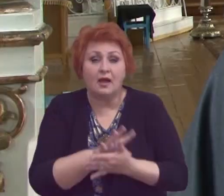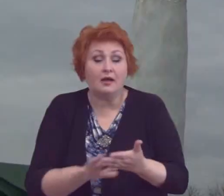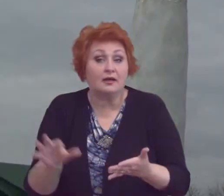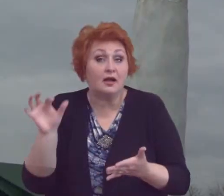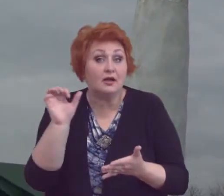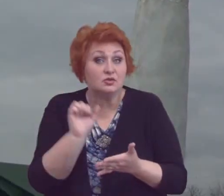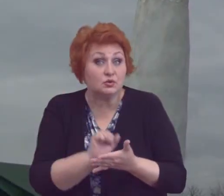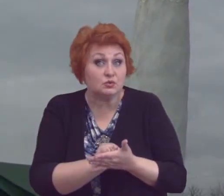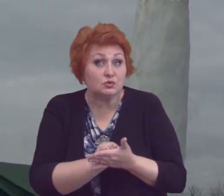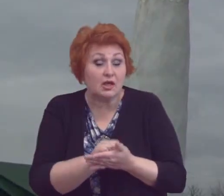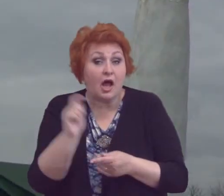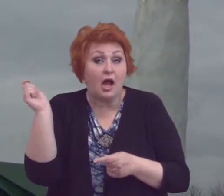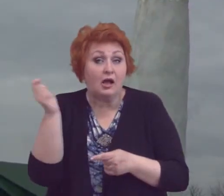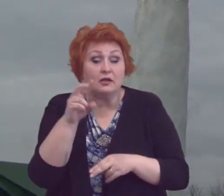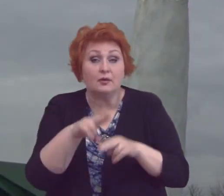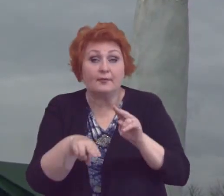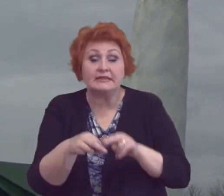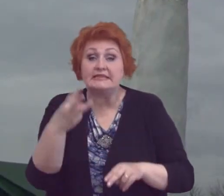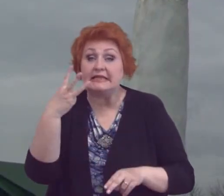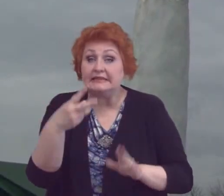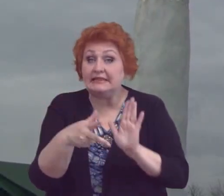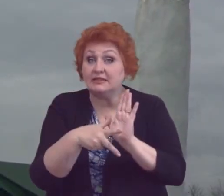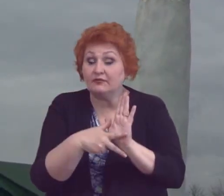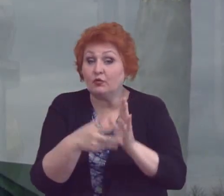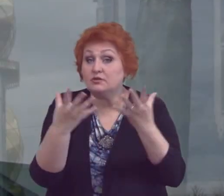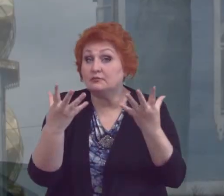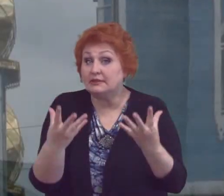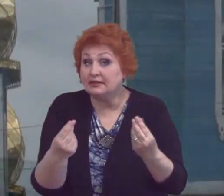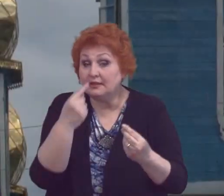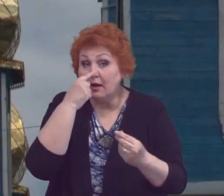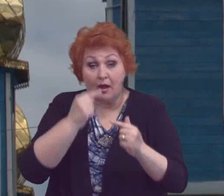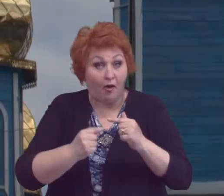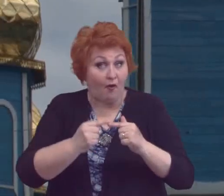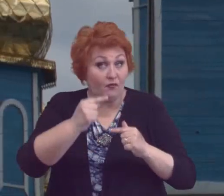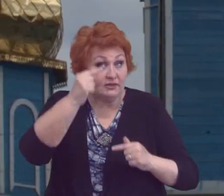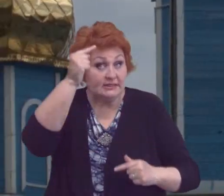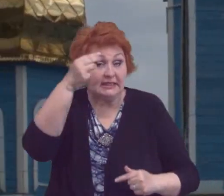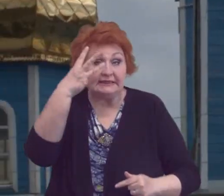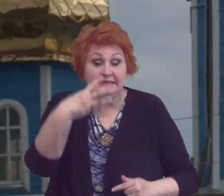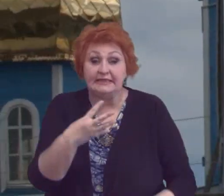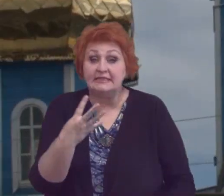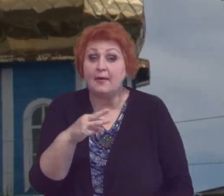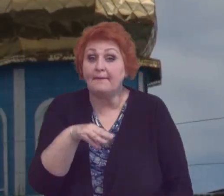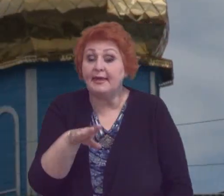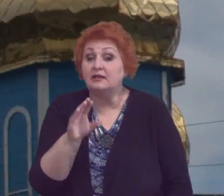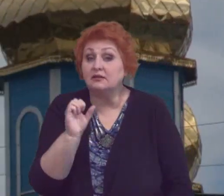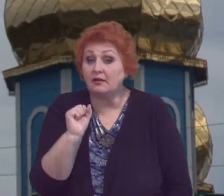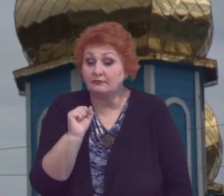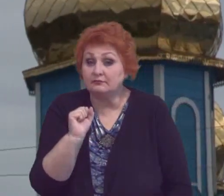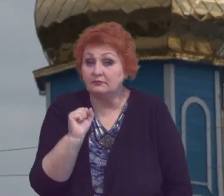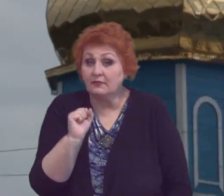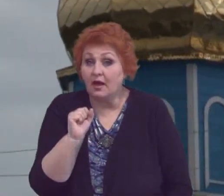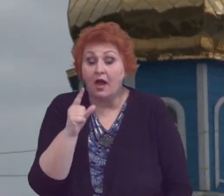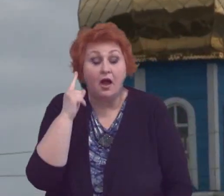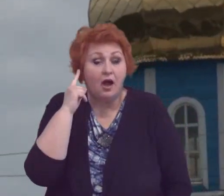разрушена. Колокольню воздвигли за 38 дней. Ее высота достигает 34 метра.